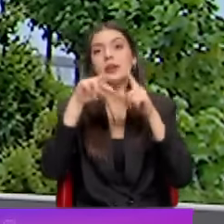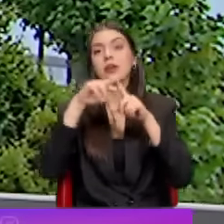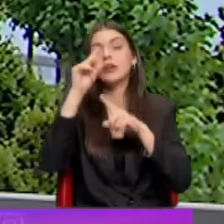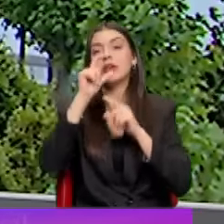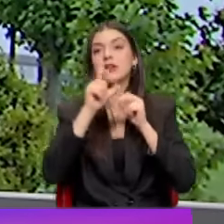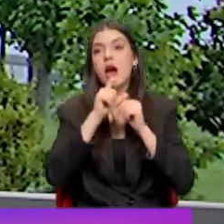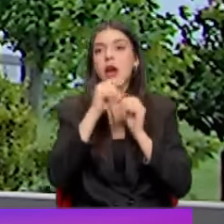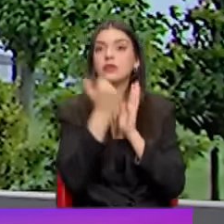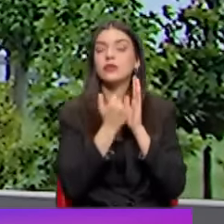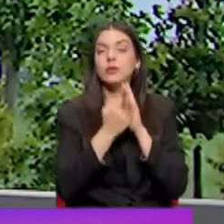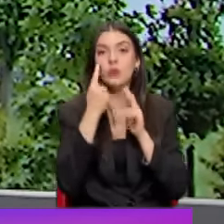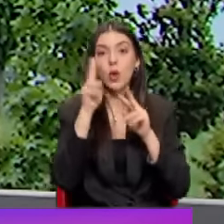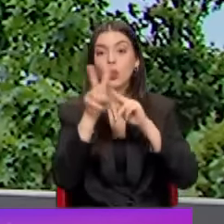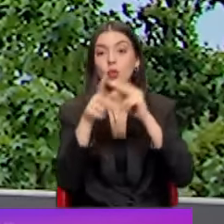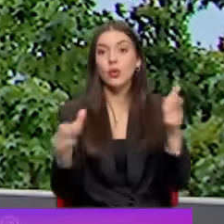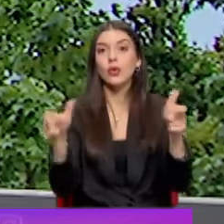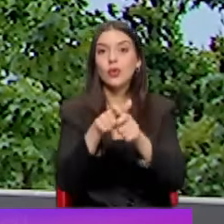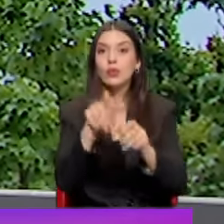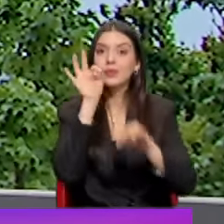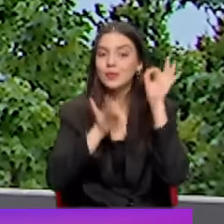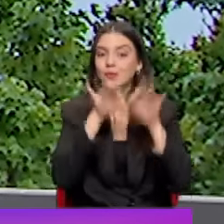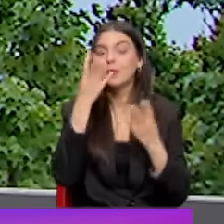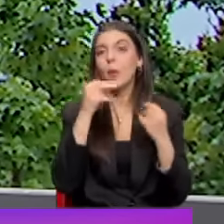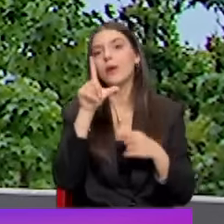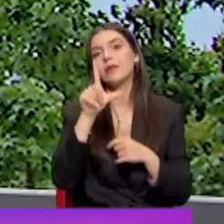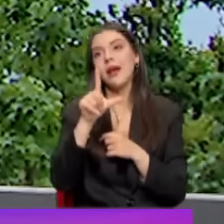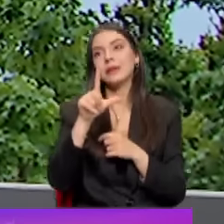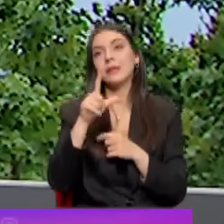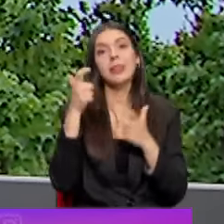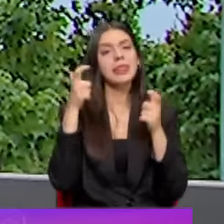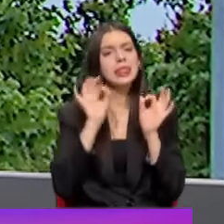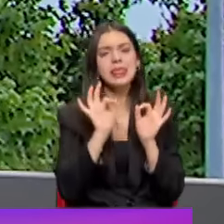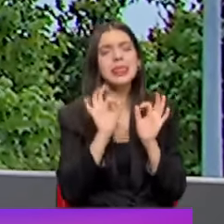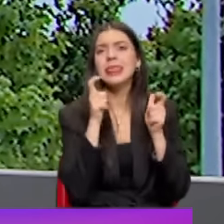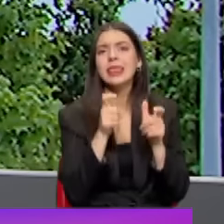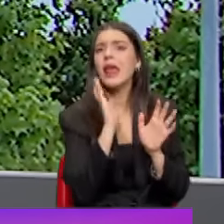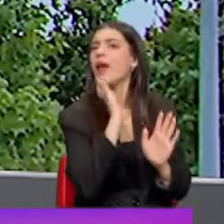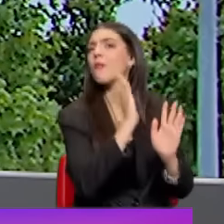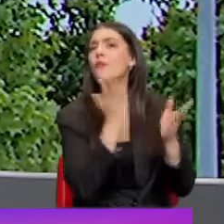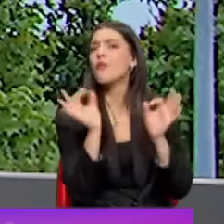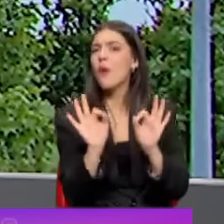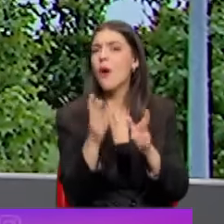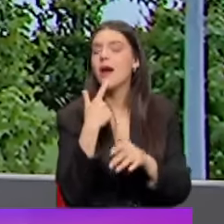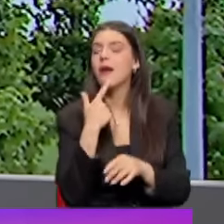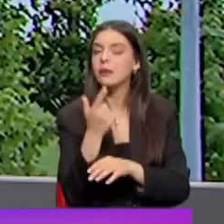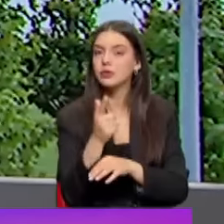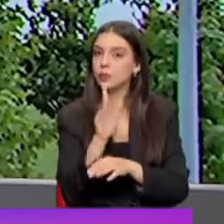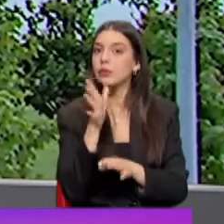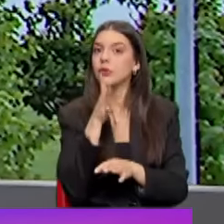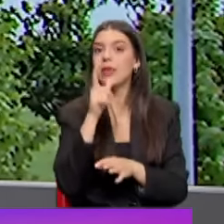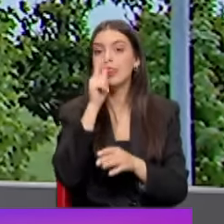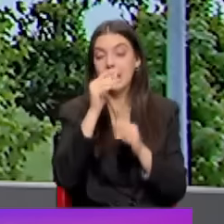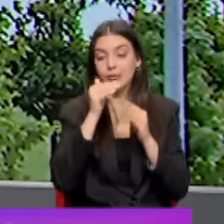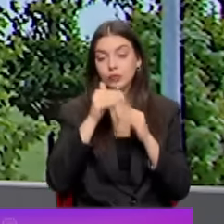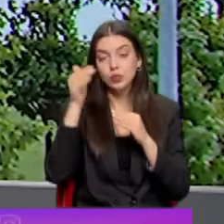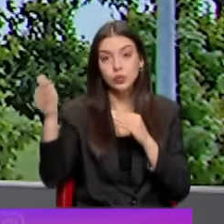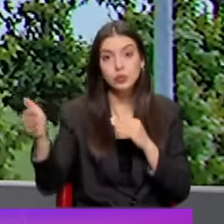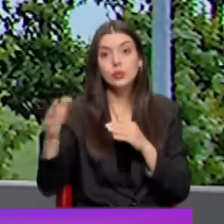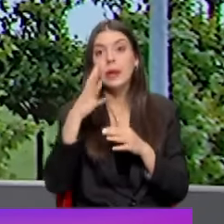ilgili kurumlarca belirlenmeli nereye böyle demiş biliyorsunuz Temmuz itibari artık uzatılması